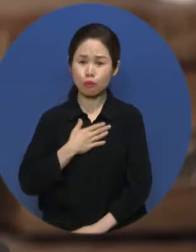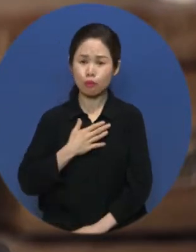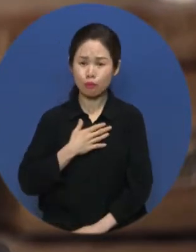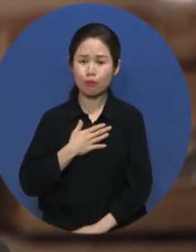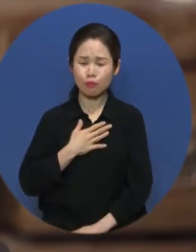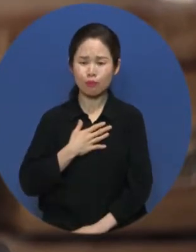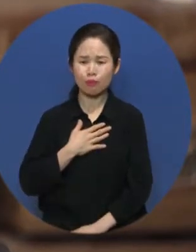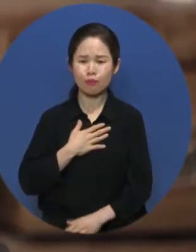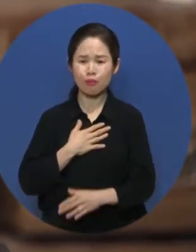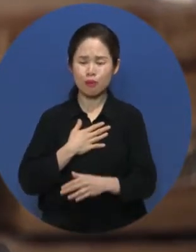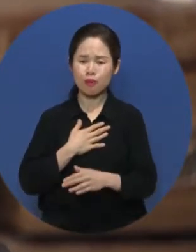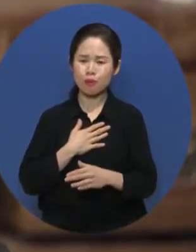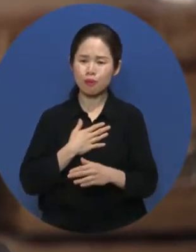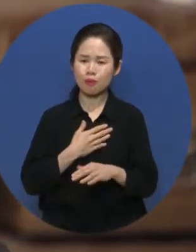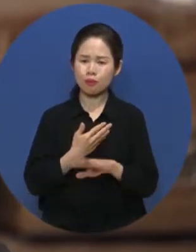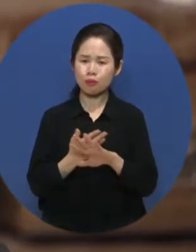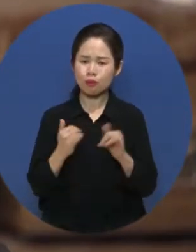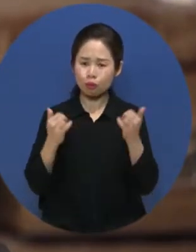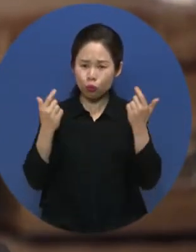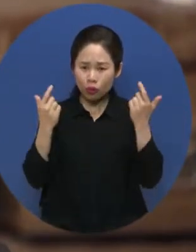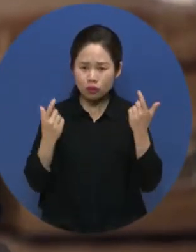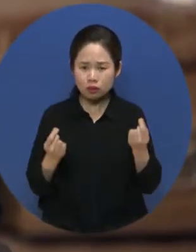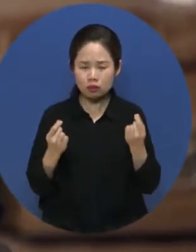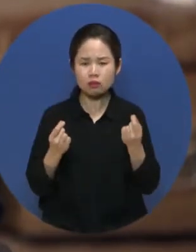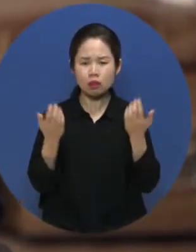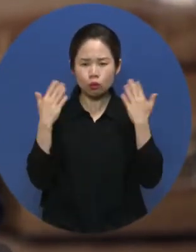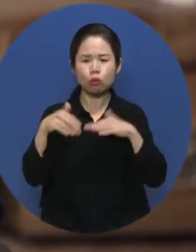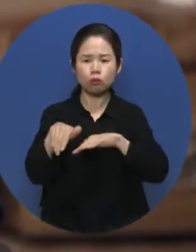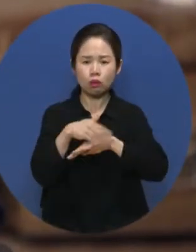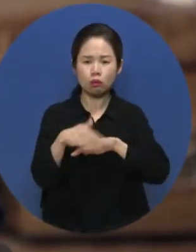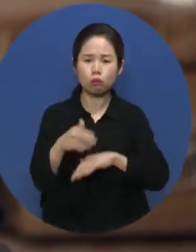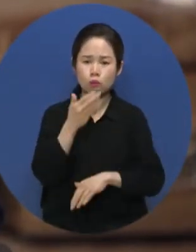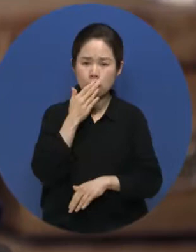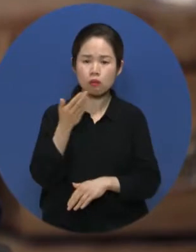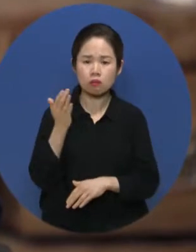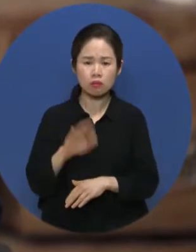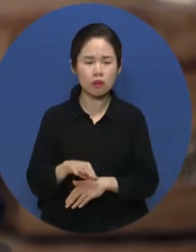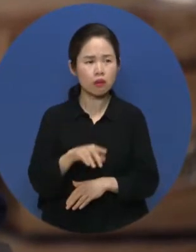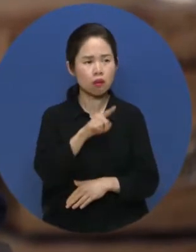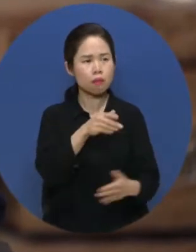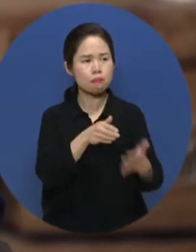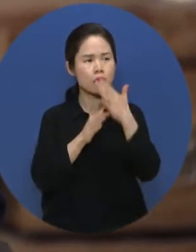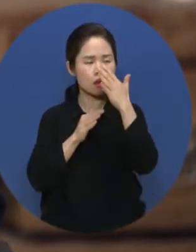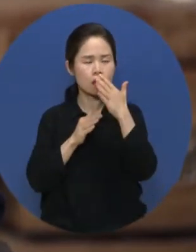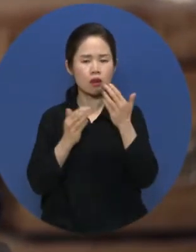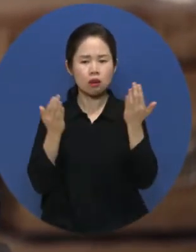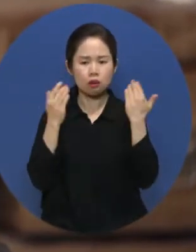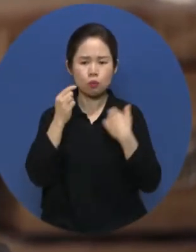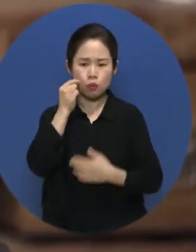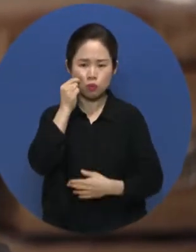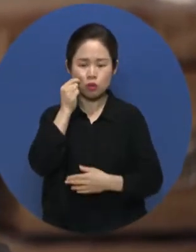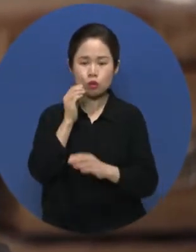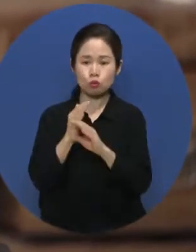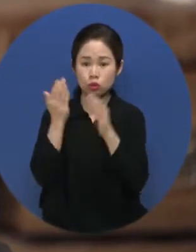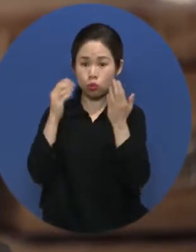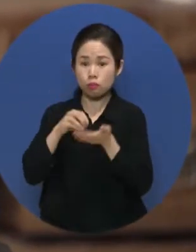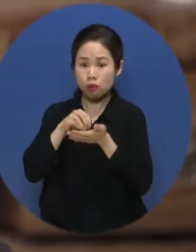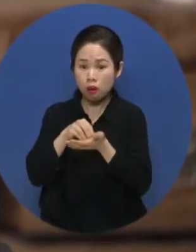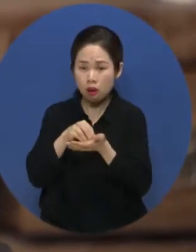내내 초등학교를 다닐 수 있는 나이인데도 불구하고 학교를 다니지 못했어요. 중학교로 가려고 했더니 졸업장이 없다고